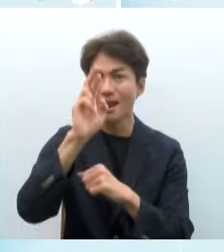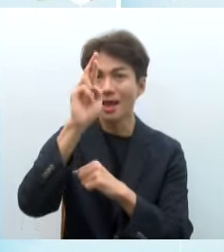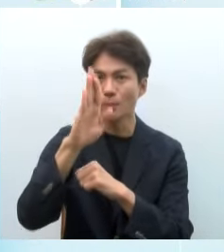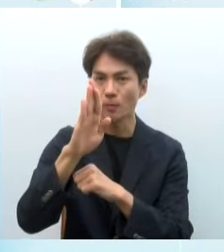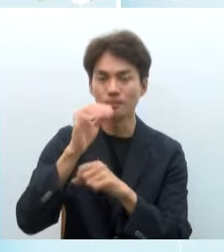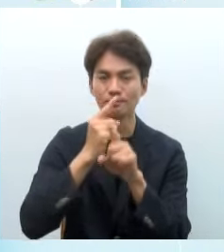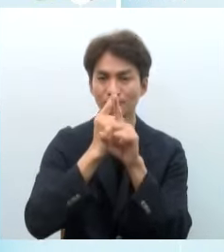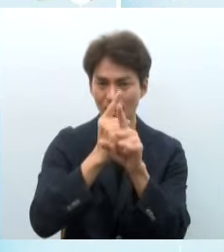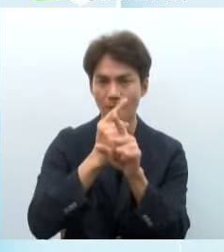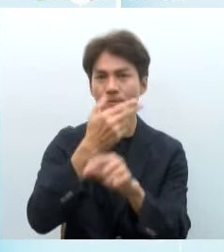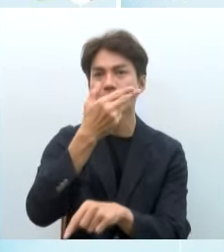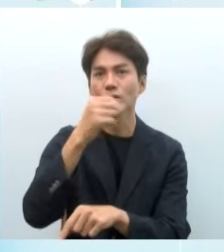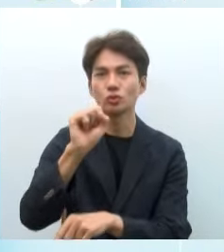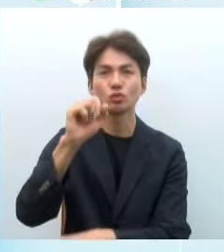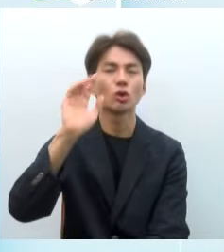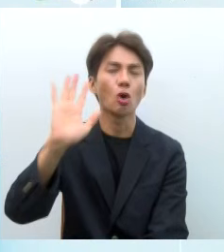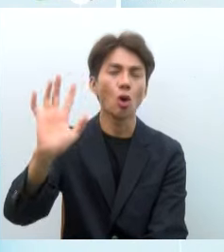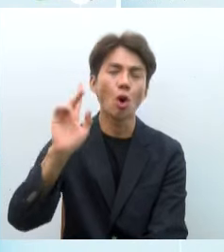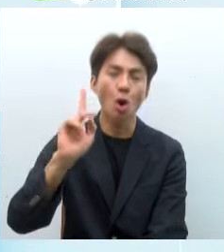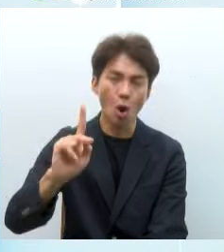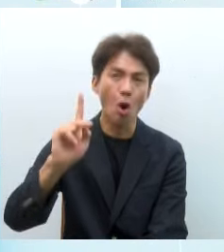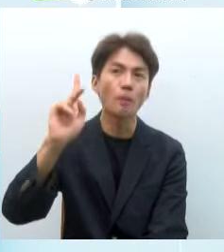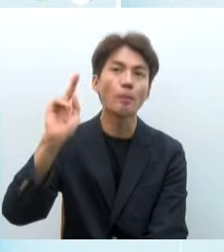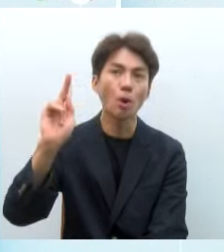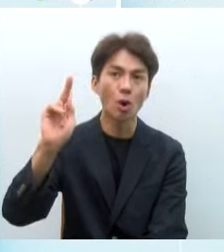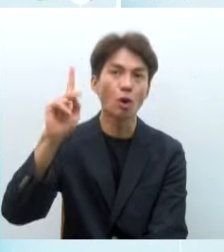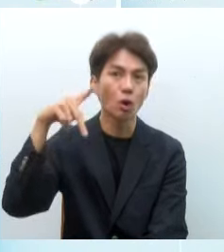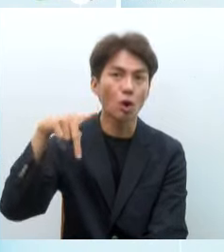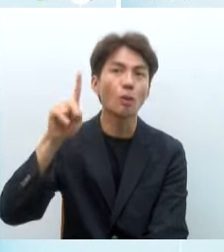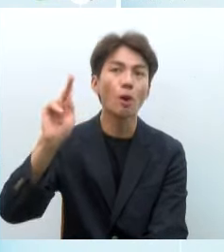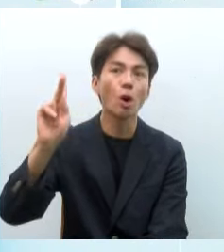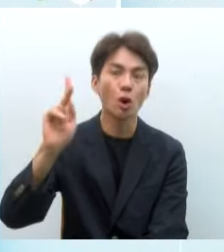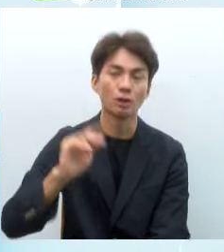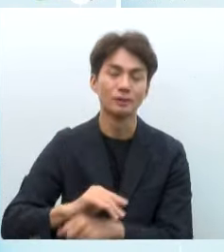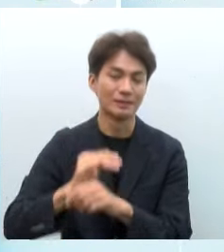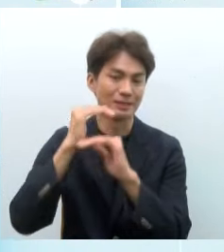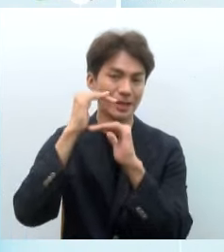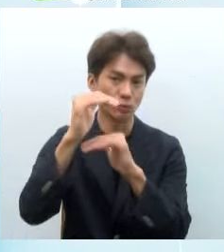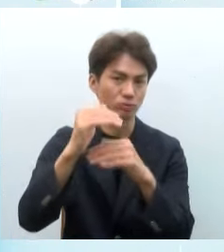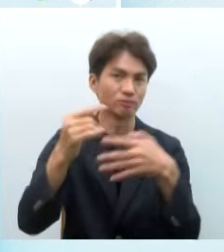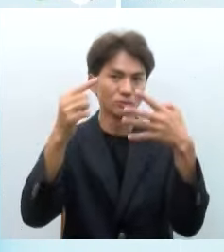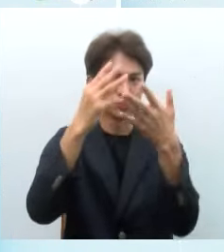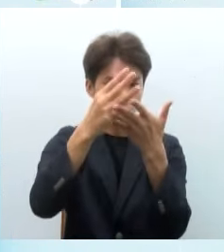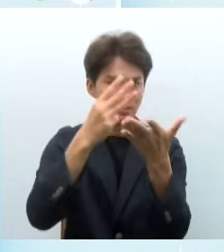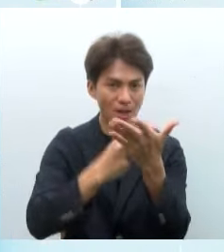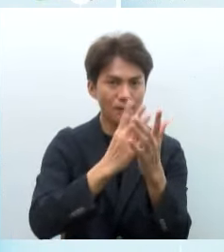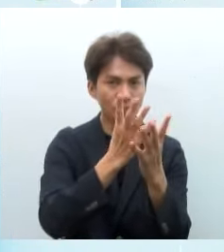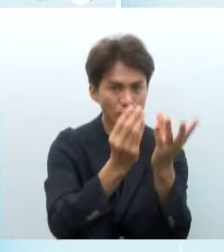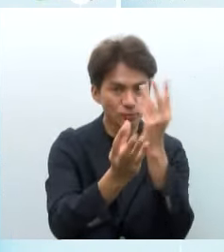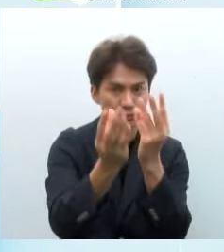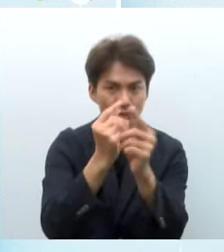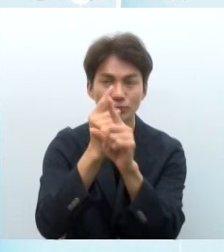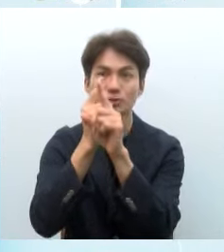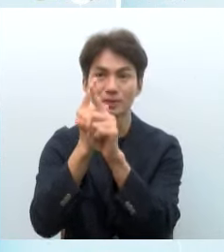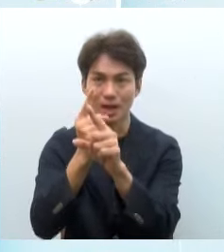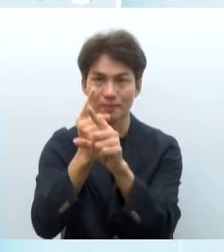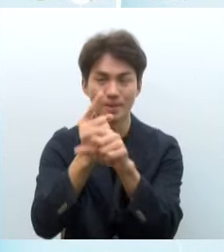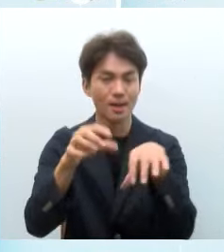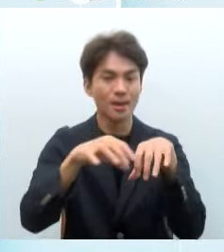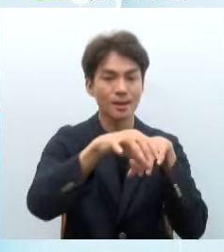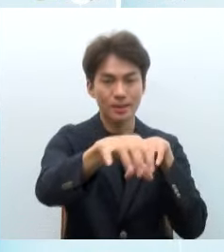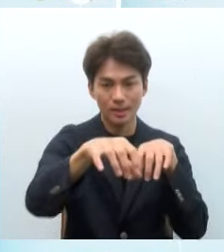ที่กพ.กำหนดนะครับต้องให้ครบตามที่กพ.กำหนดนะครับซึ่งแต่ละเขตพื้นที่และส่วนรา